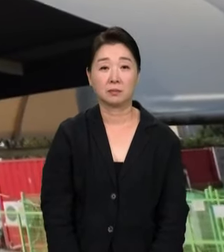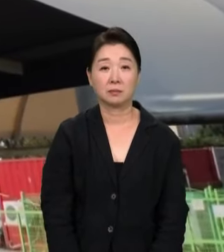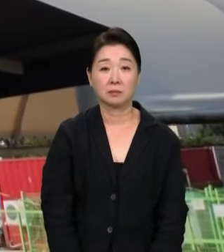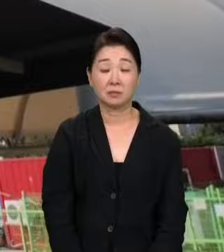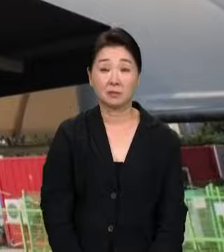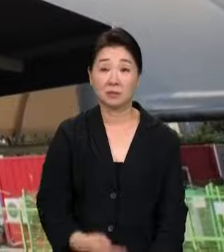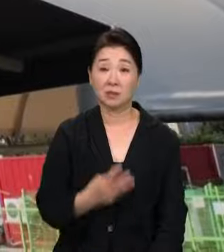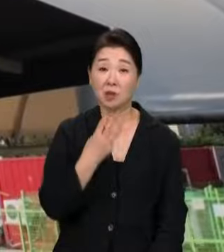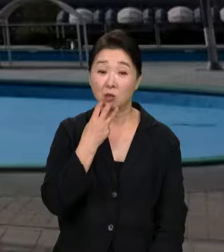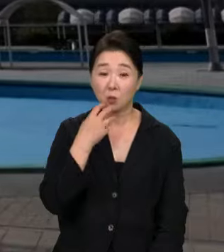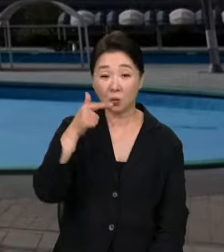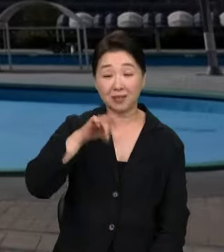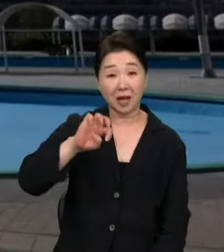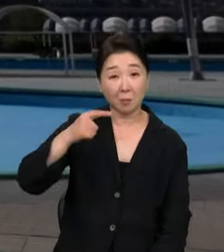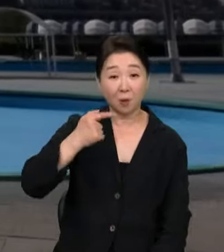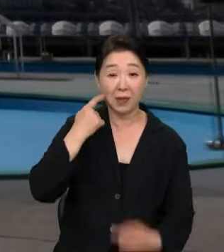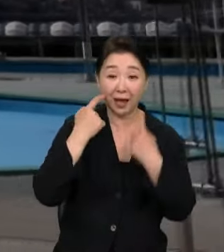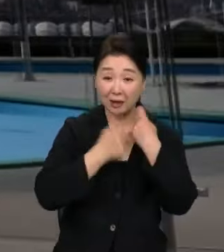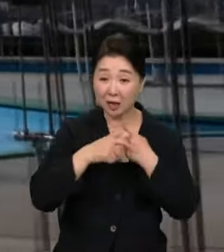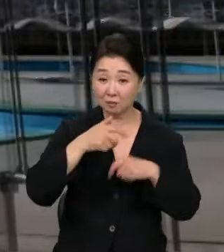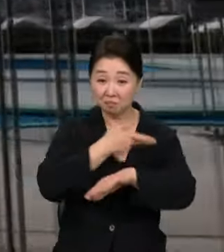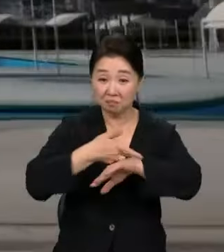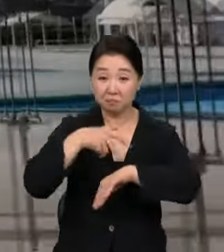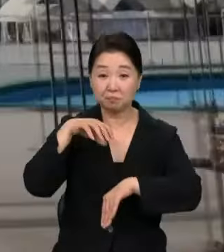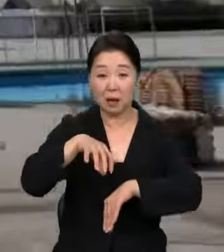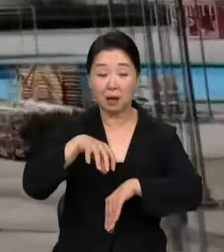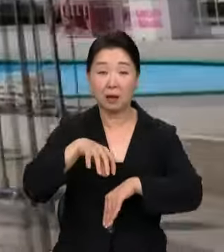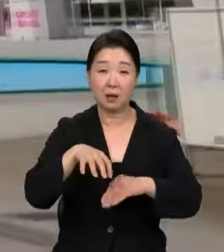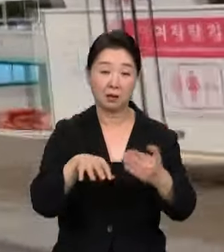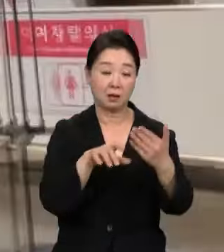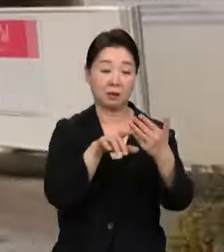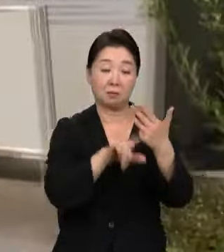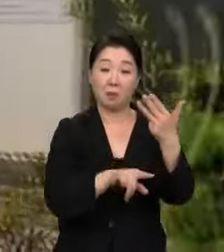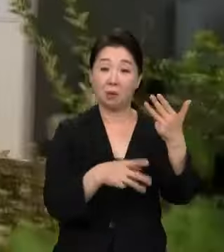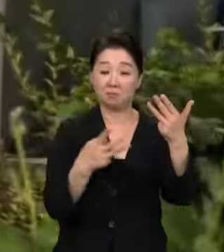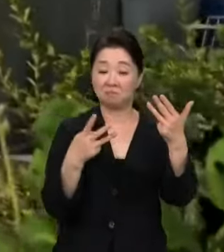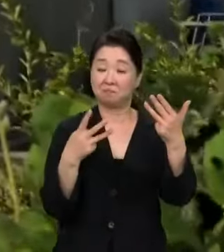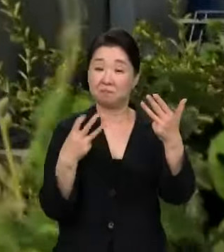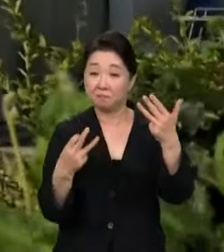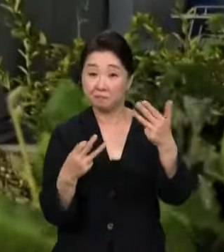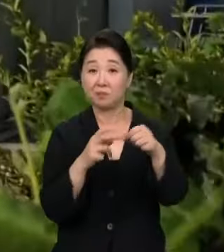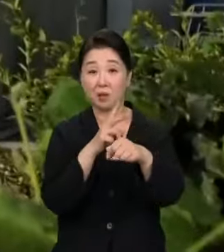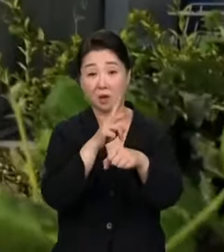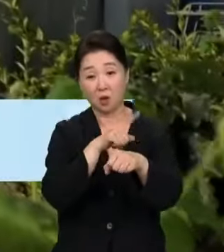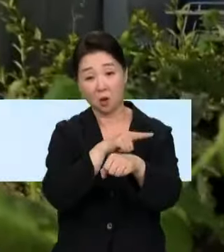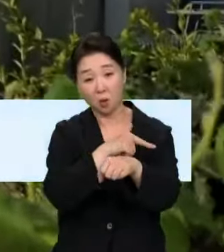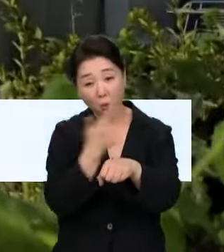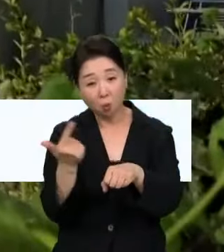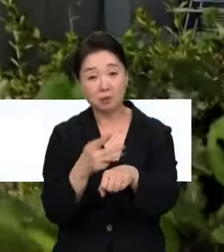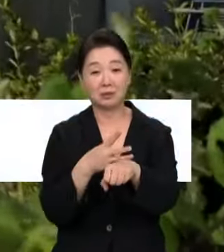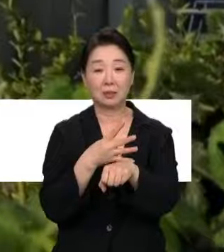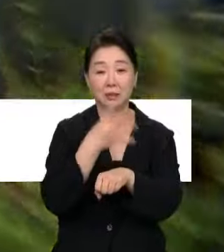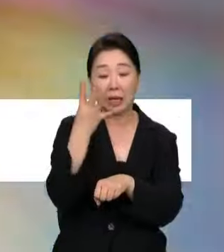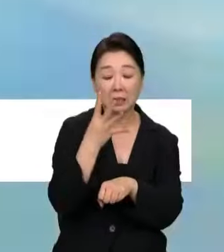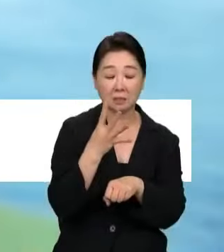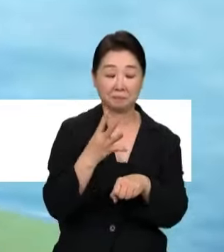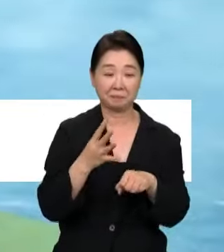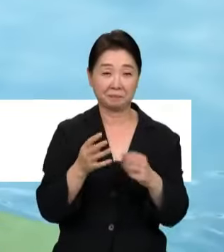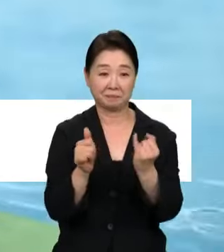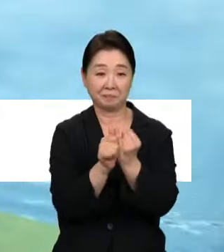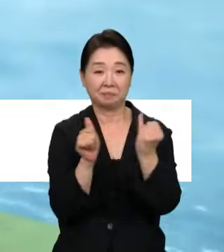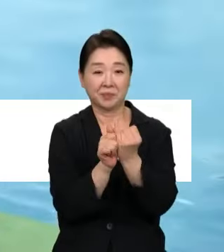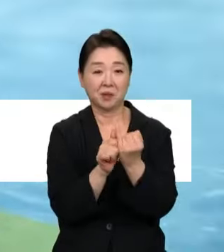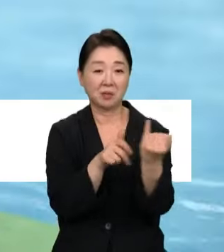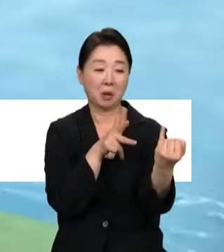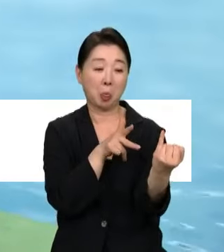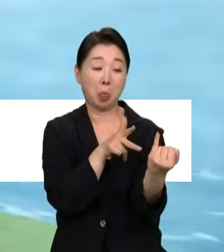서울 잠원동에 있는 한강 수영장입니다. 지난 13일 오후 4시쯤 이곳에서 여성들의 신체를 불법 촬영한